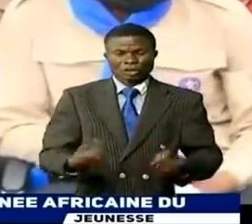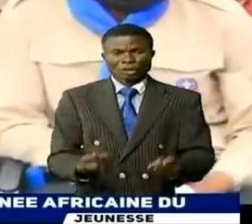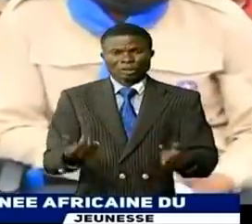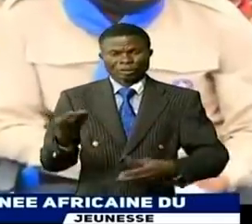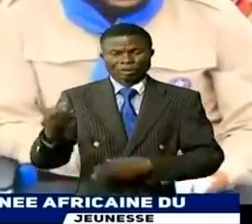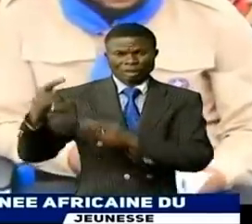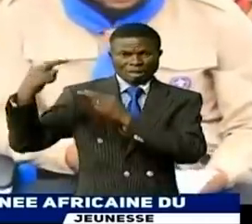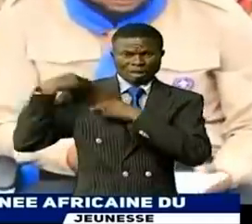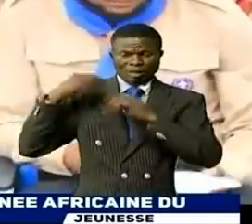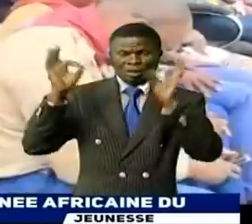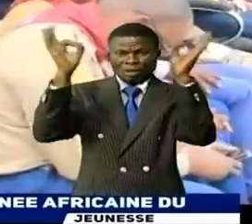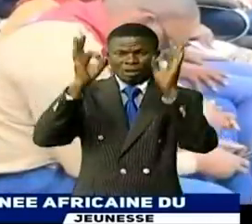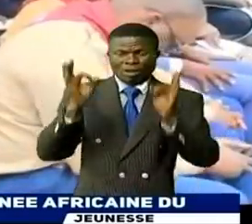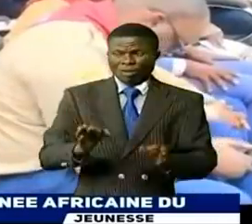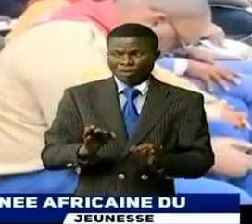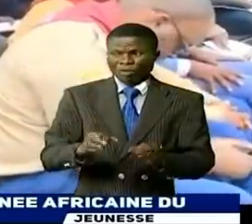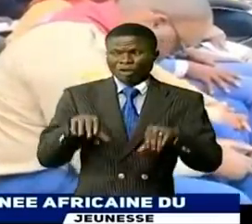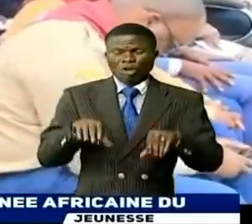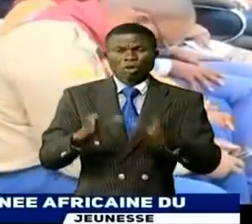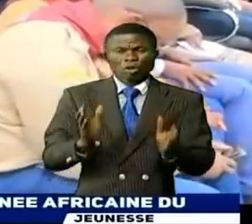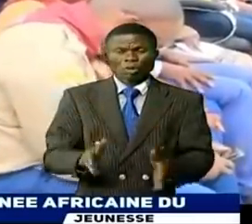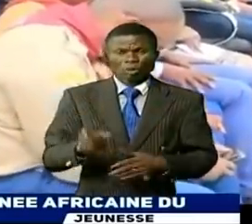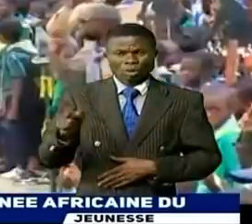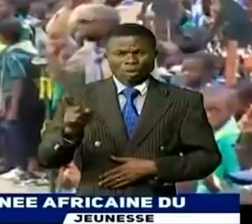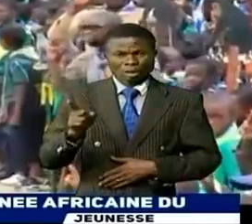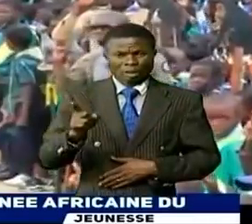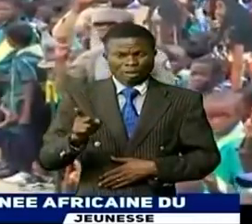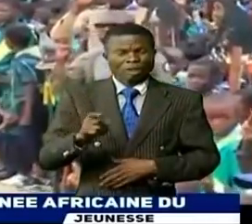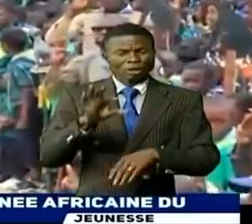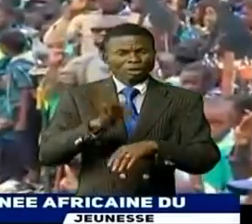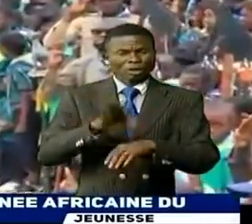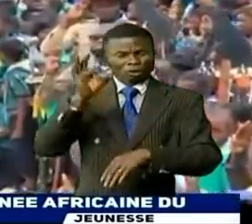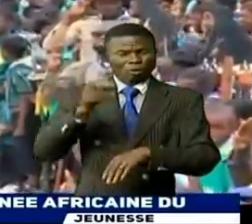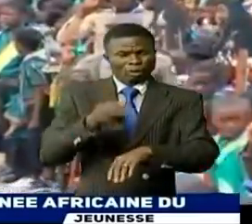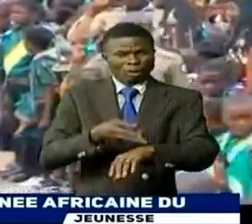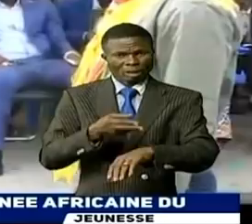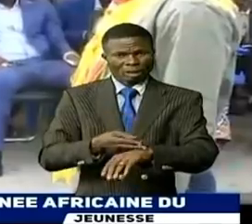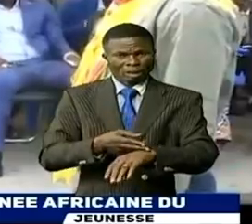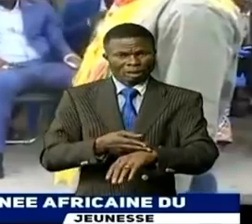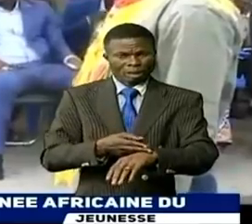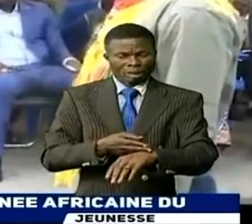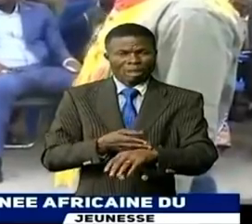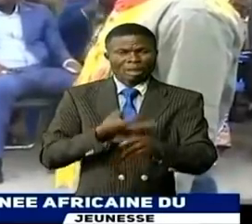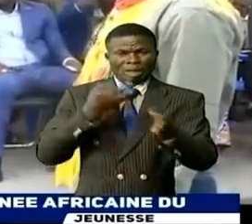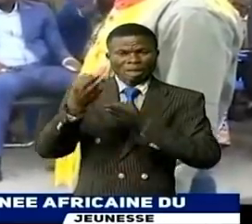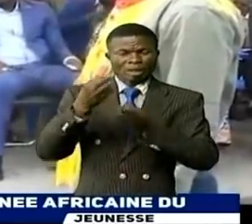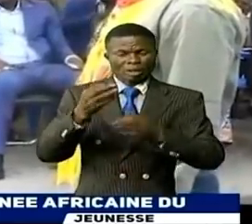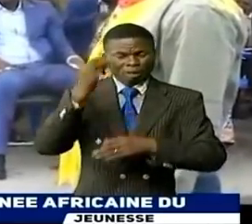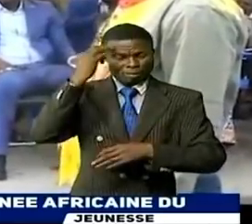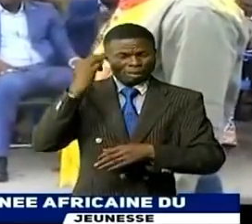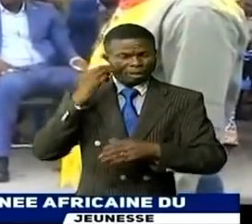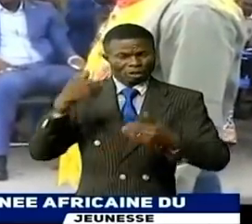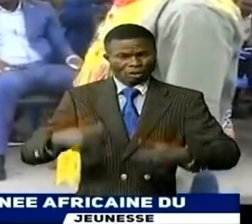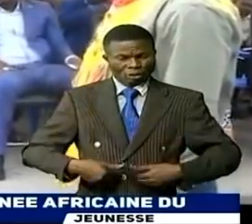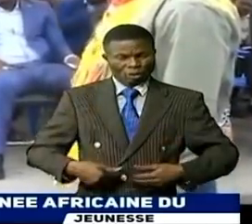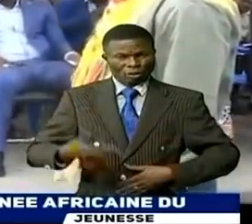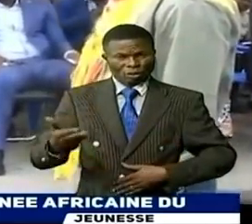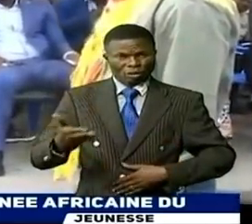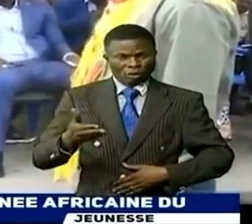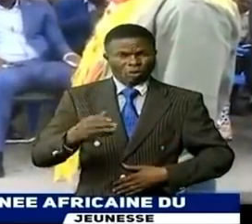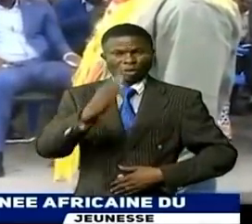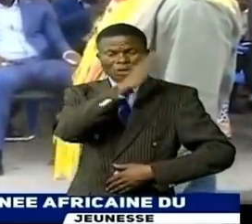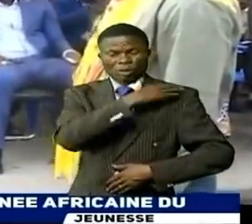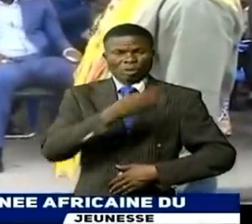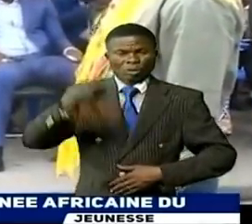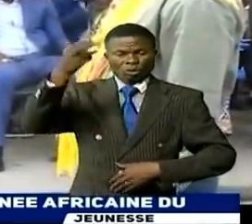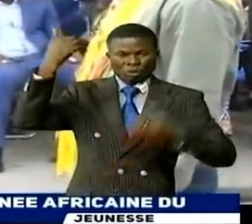responsables de la Fédération des scouts au Congo, FESCO, ont profité de cette occasion pour élever le ministre de la Jeunesse, Yves Bunkulu Zola, au rang du tout premier